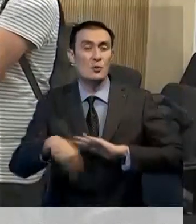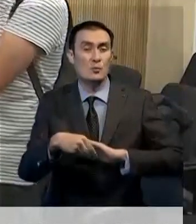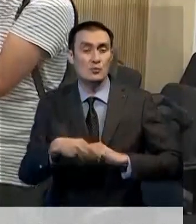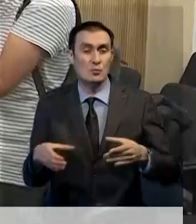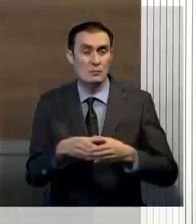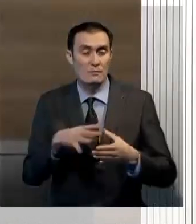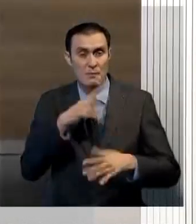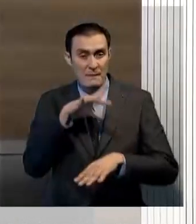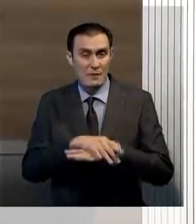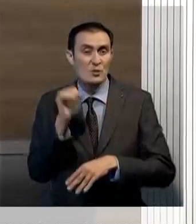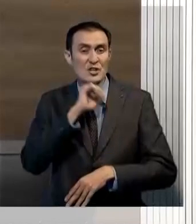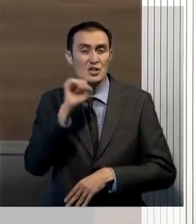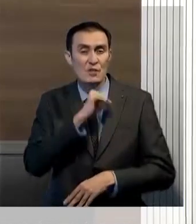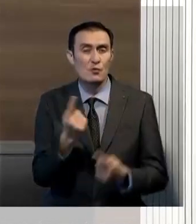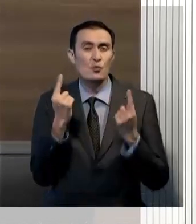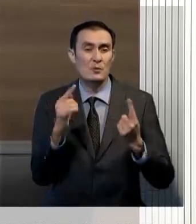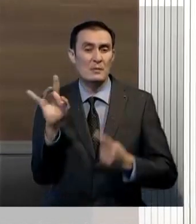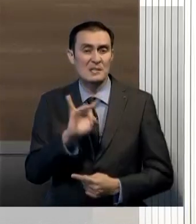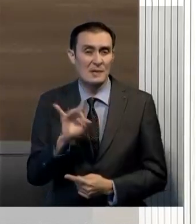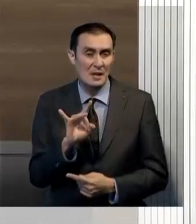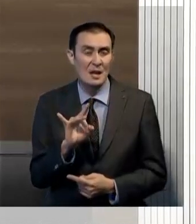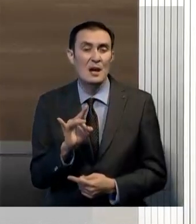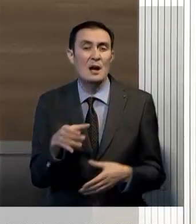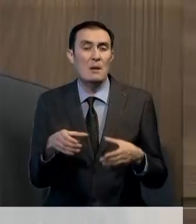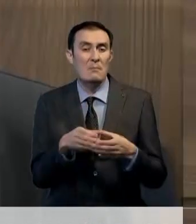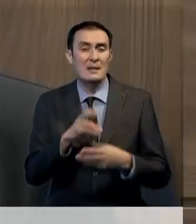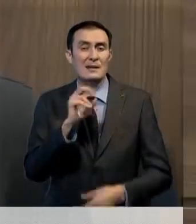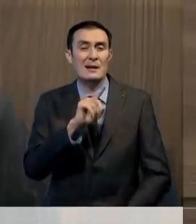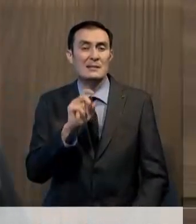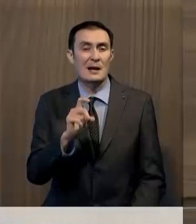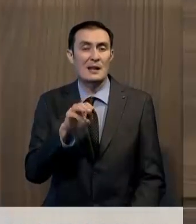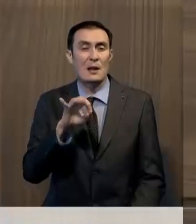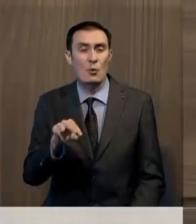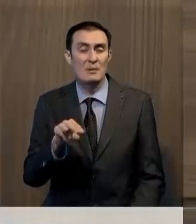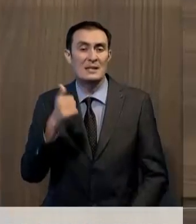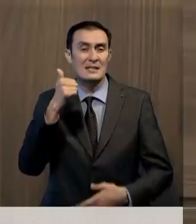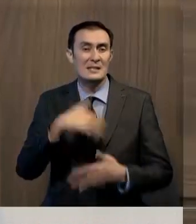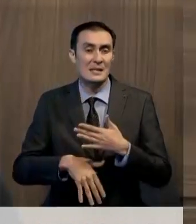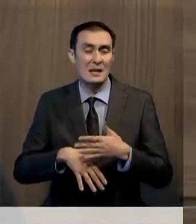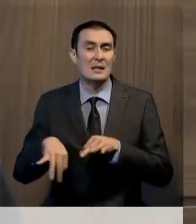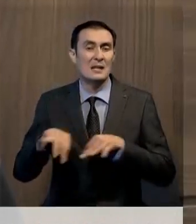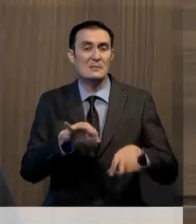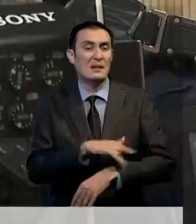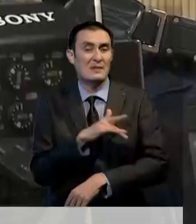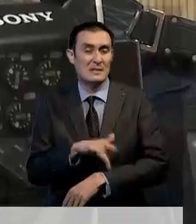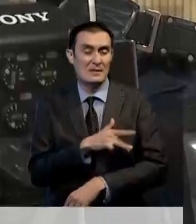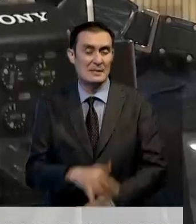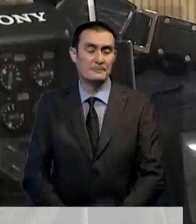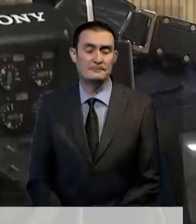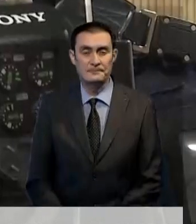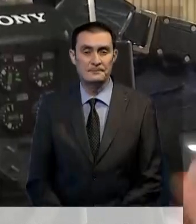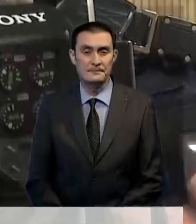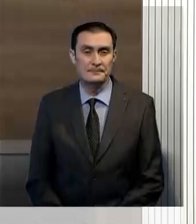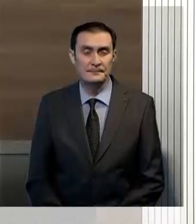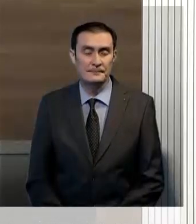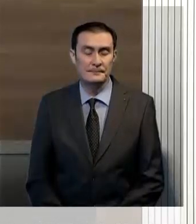досудебное расследование по фактам хищения в особо крупном размере в акционерном обществе «Казахтелеком» и в Центре транспортного сервиса.